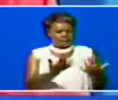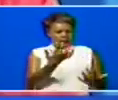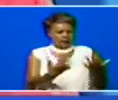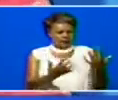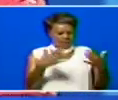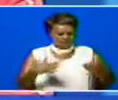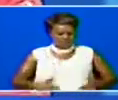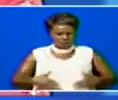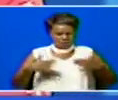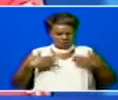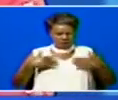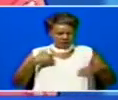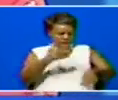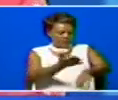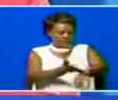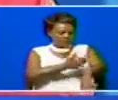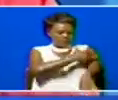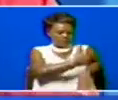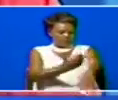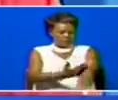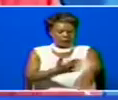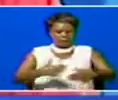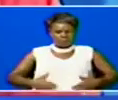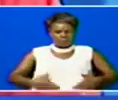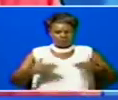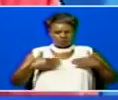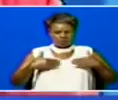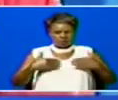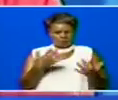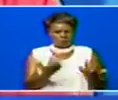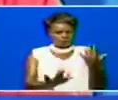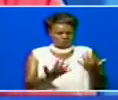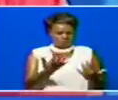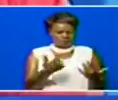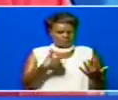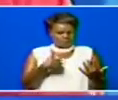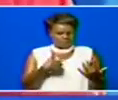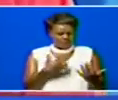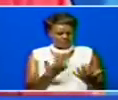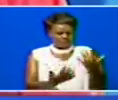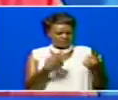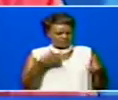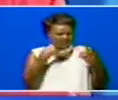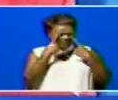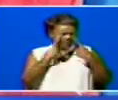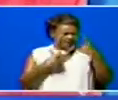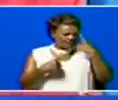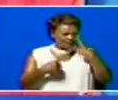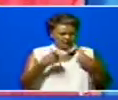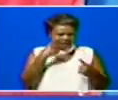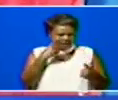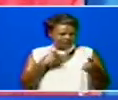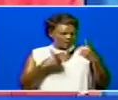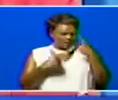yote. Hata niko na alama kwa mwili ya moto. So nikachomeka pale, nikalia, amenichapa,